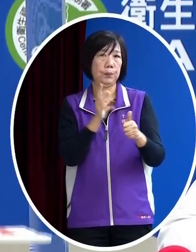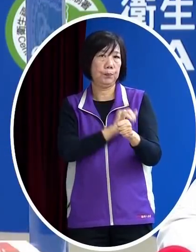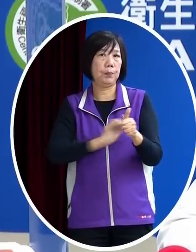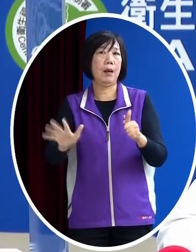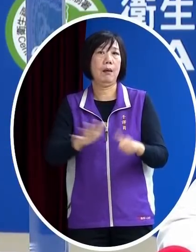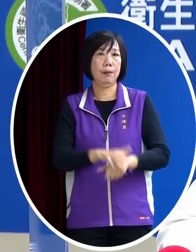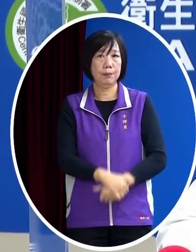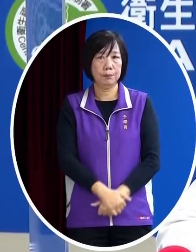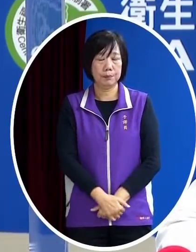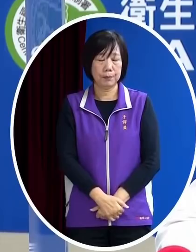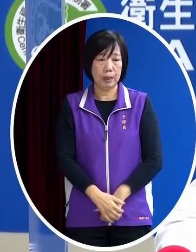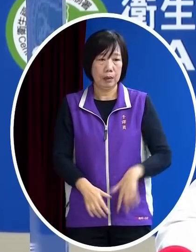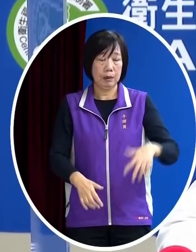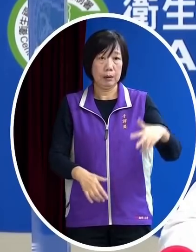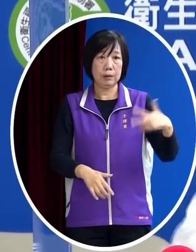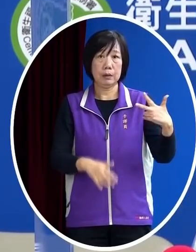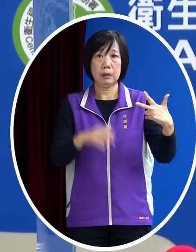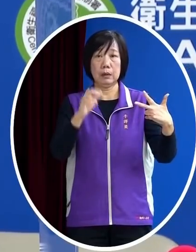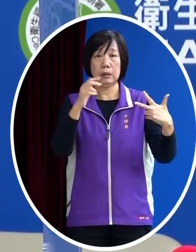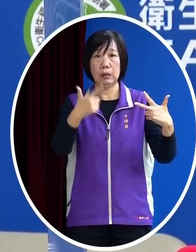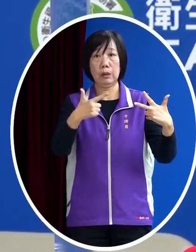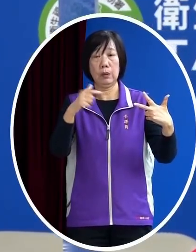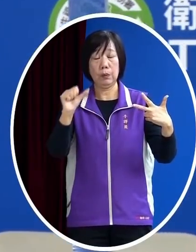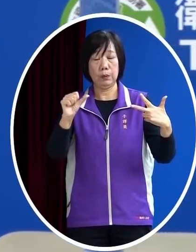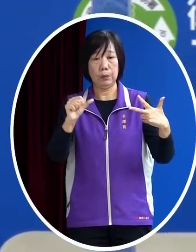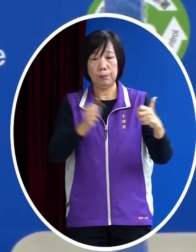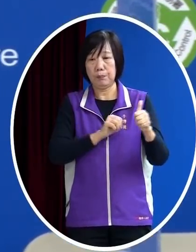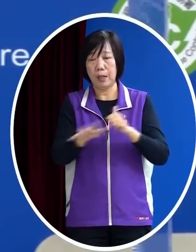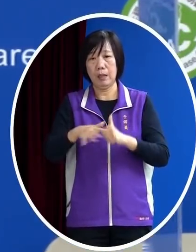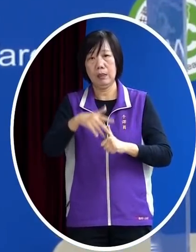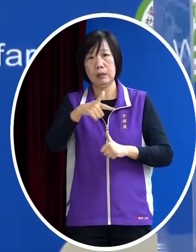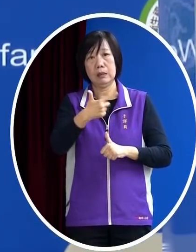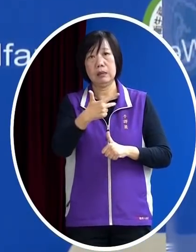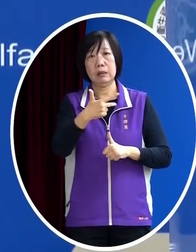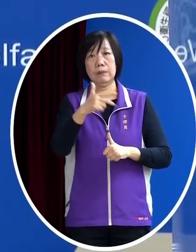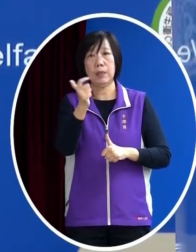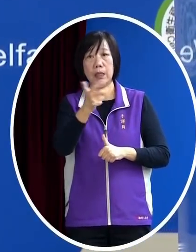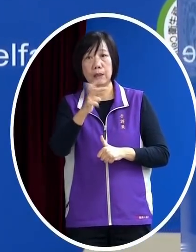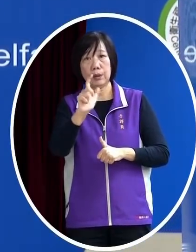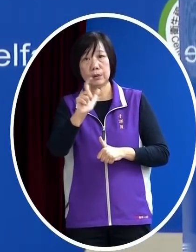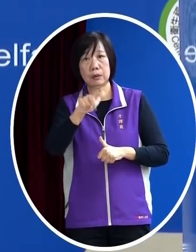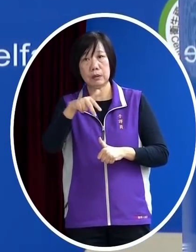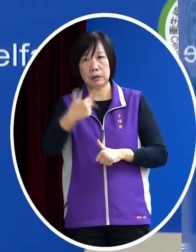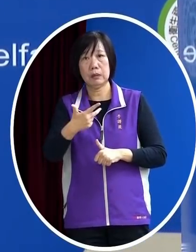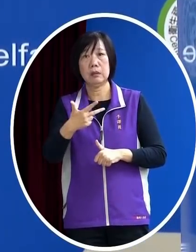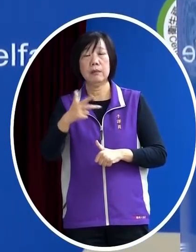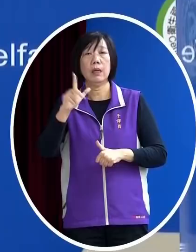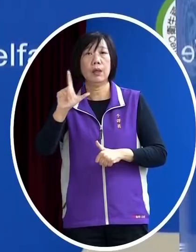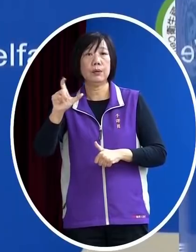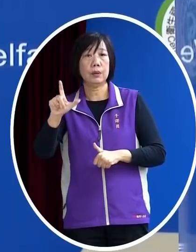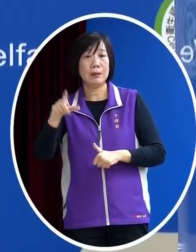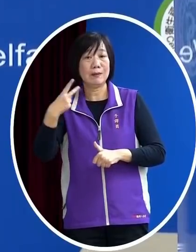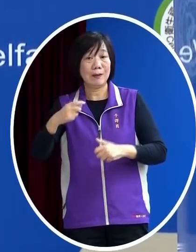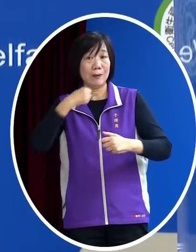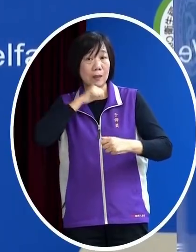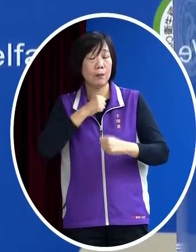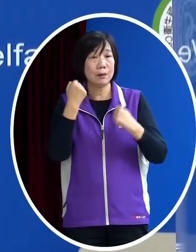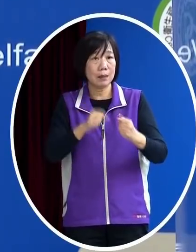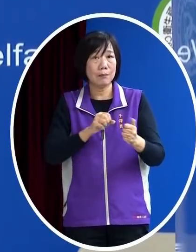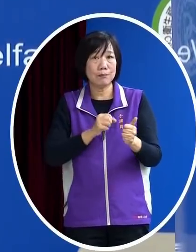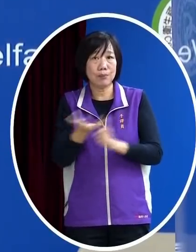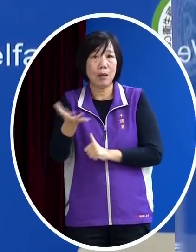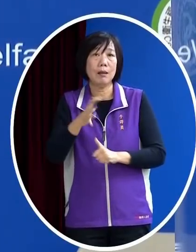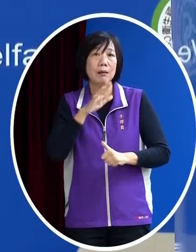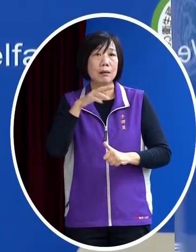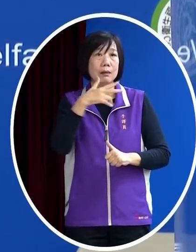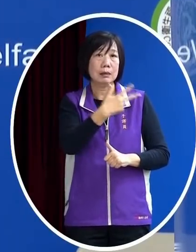概765案它传给760、766，那也在我们台湾就传给这